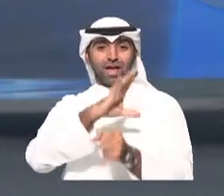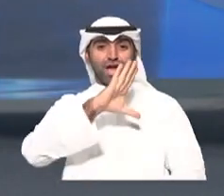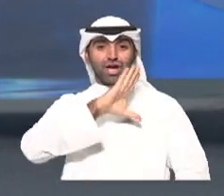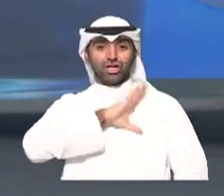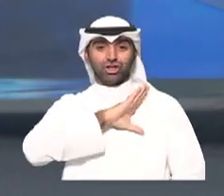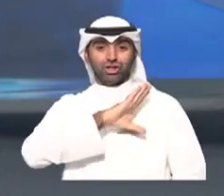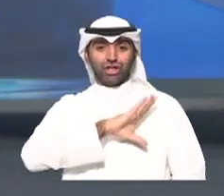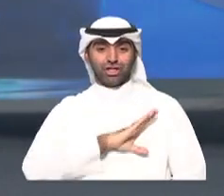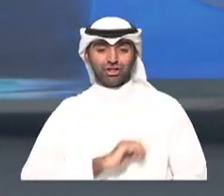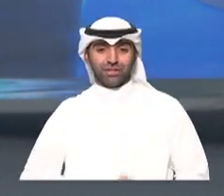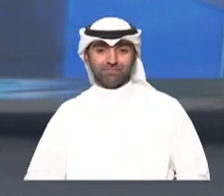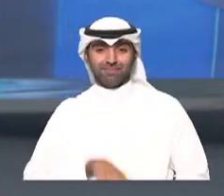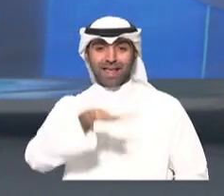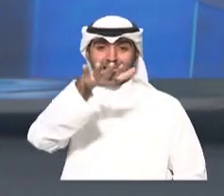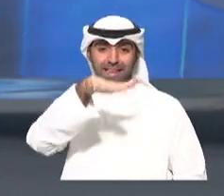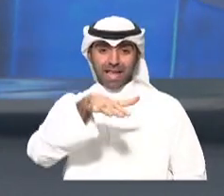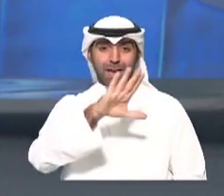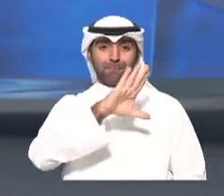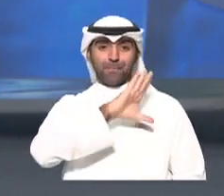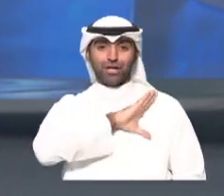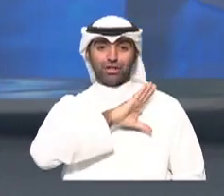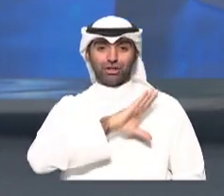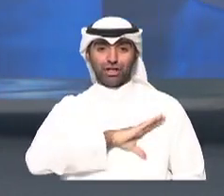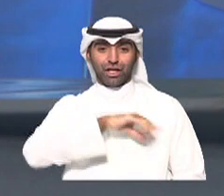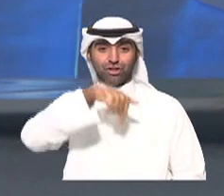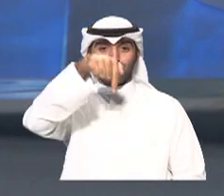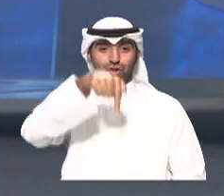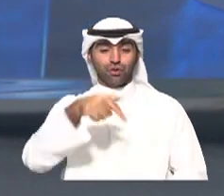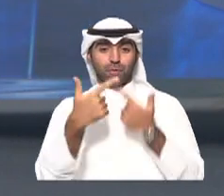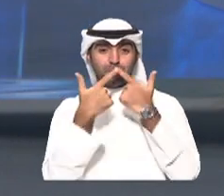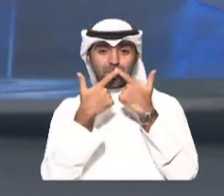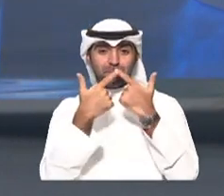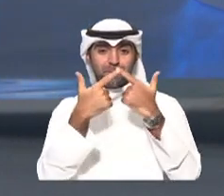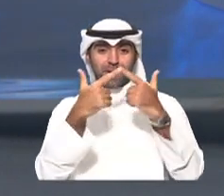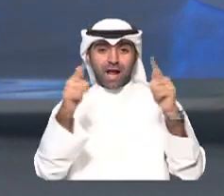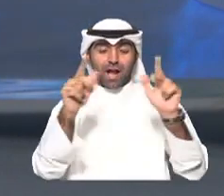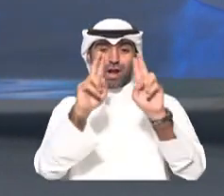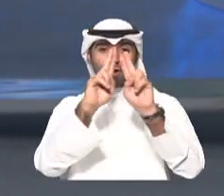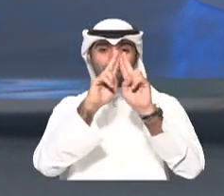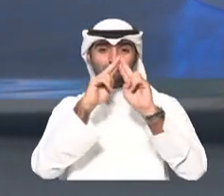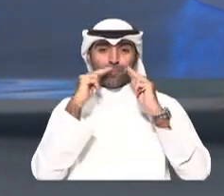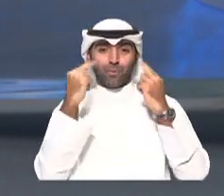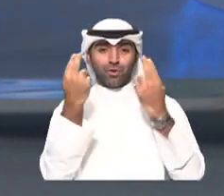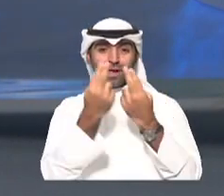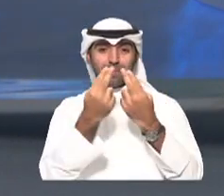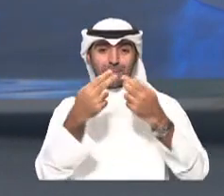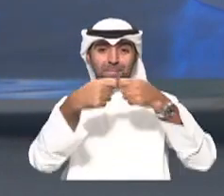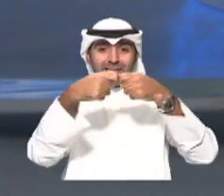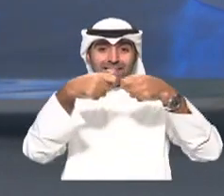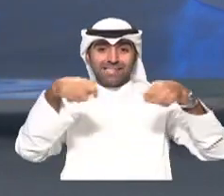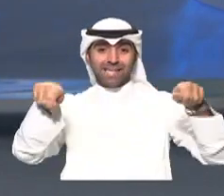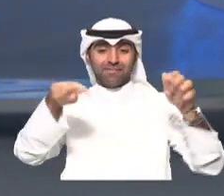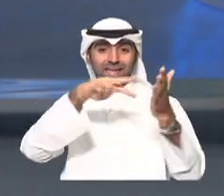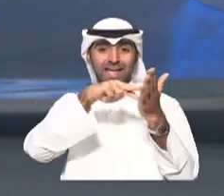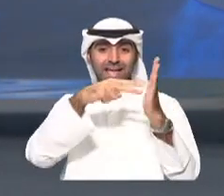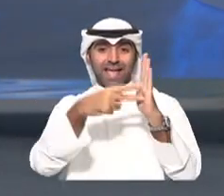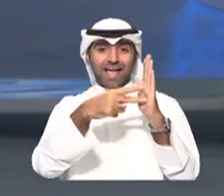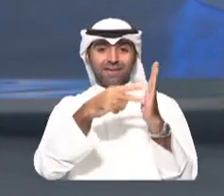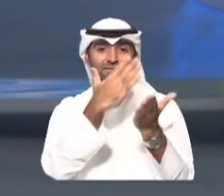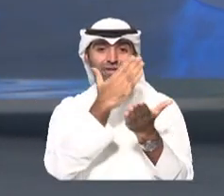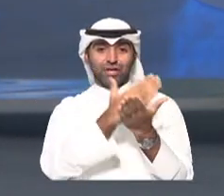دورات تشمل تخصصات فنية كالخدمات الطبية وتخصصات فنية هندسية للمنشآت العسكرية وسلاح